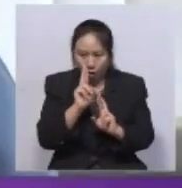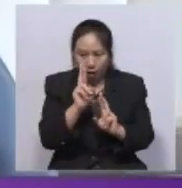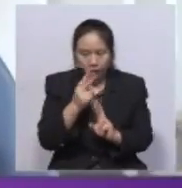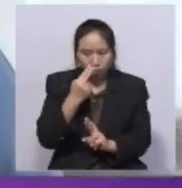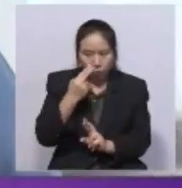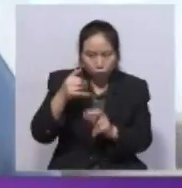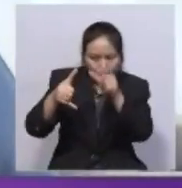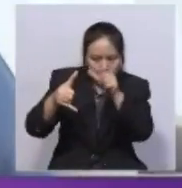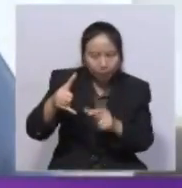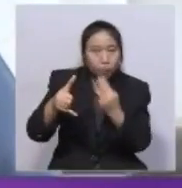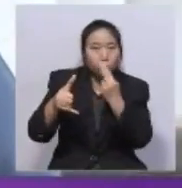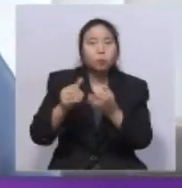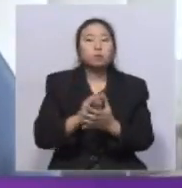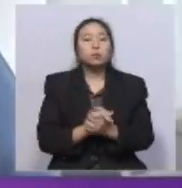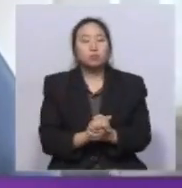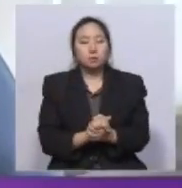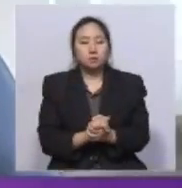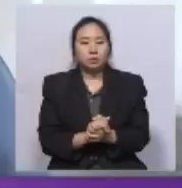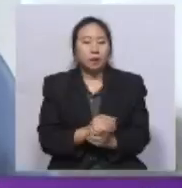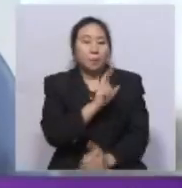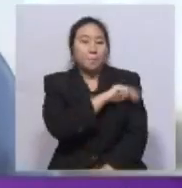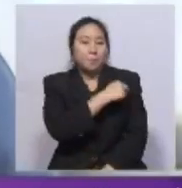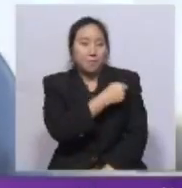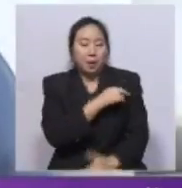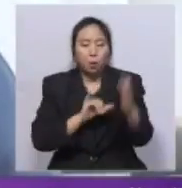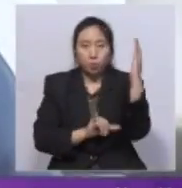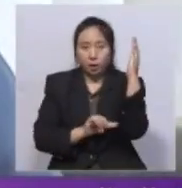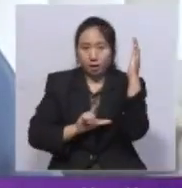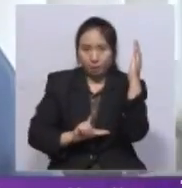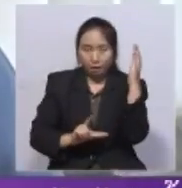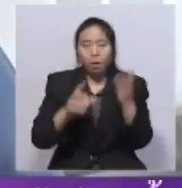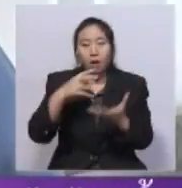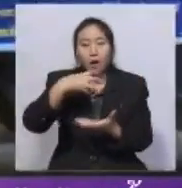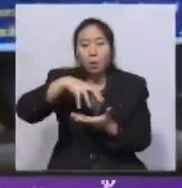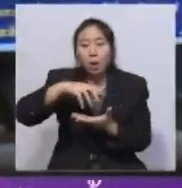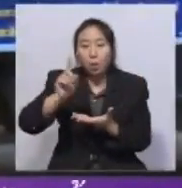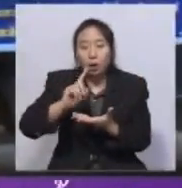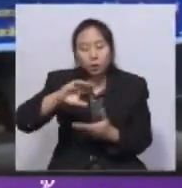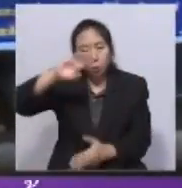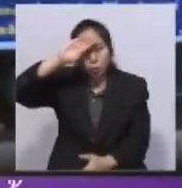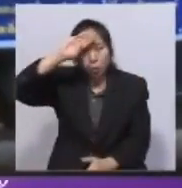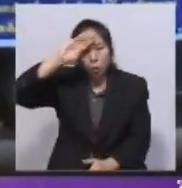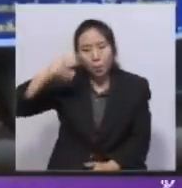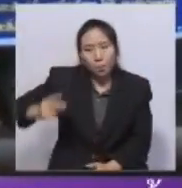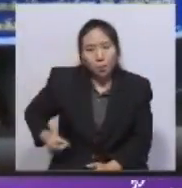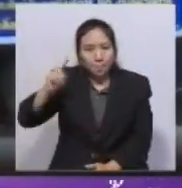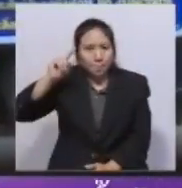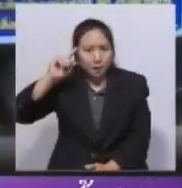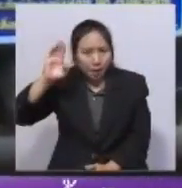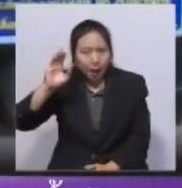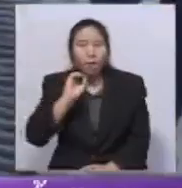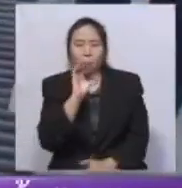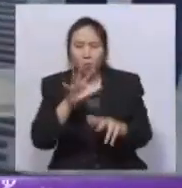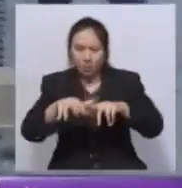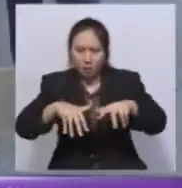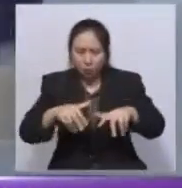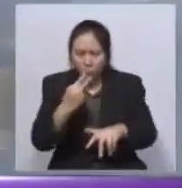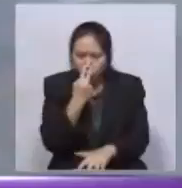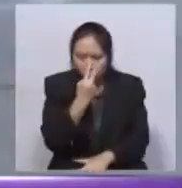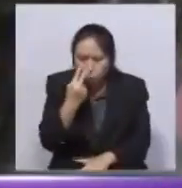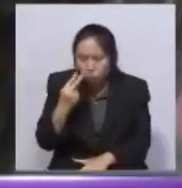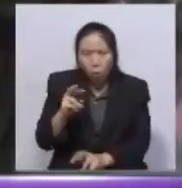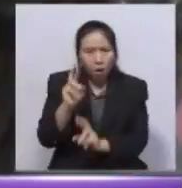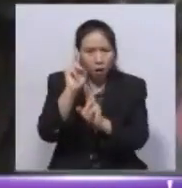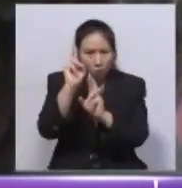าการนะครับ นายแพทย์สาธารณสุขจังหวัดยะลาพูดถึงอาการของโรคพิษสุนัขบ้าและเน้นย้ำให้ประชาชนเฝ้าระวัง